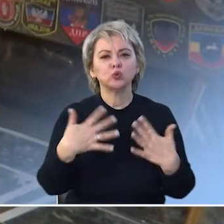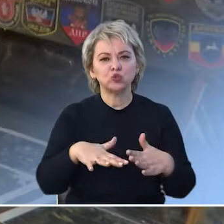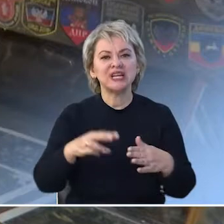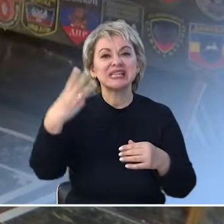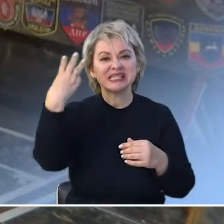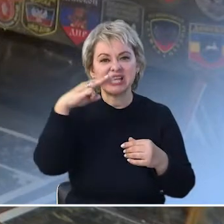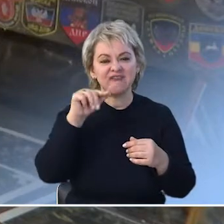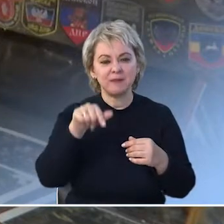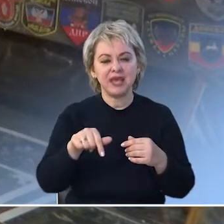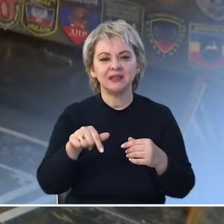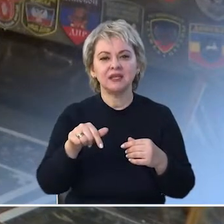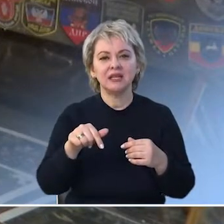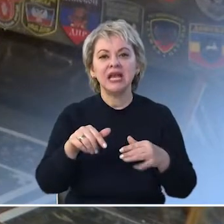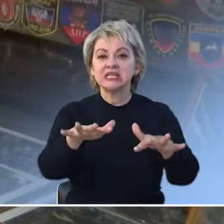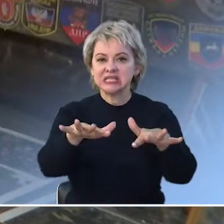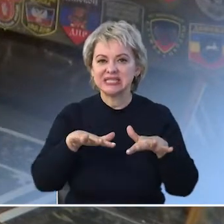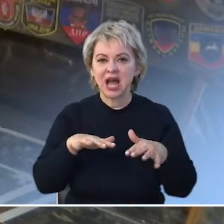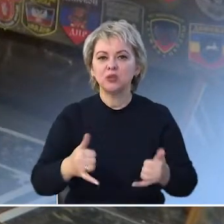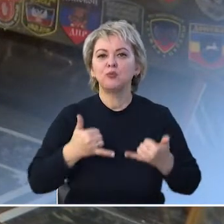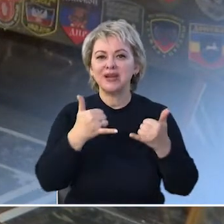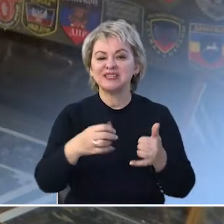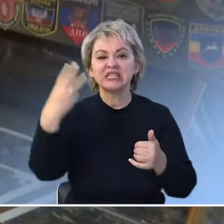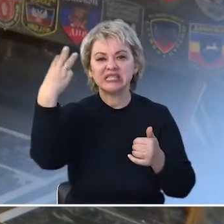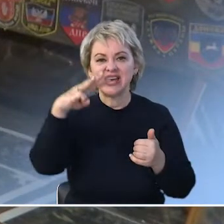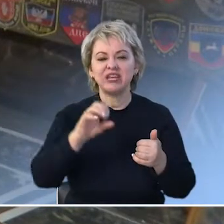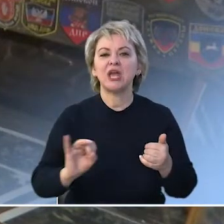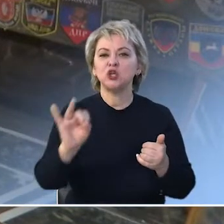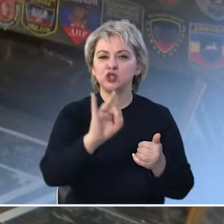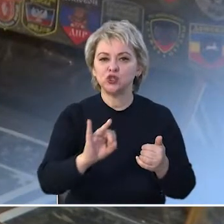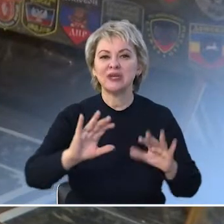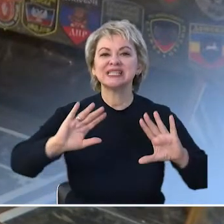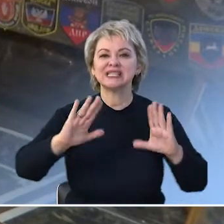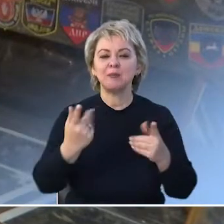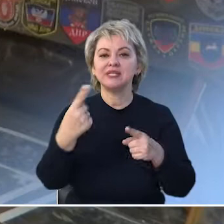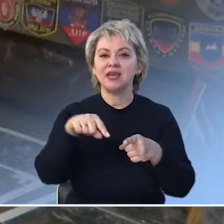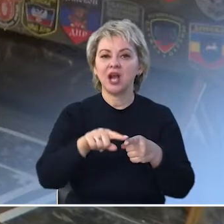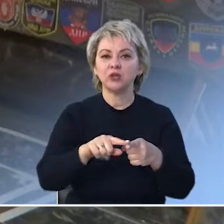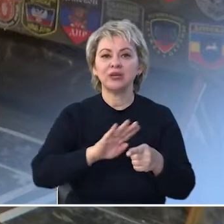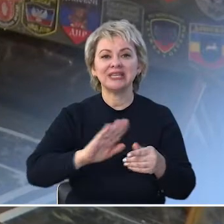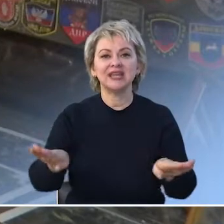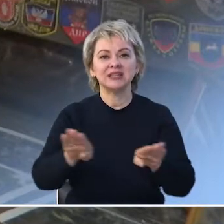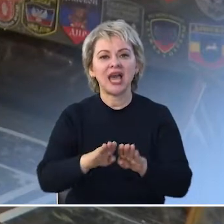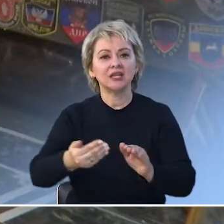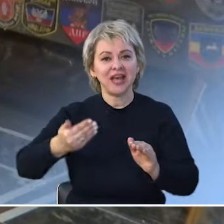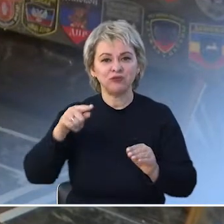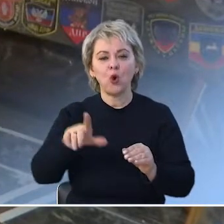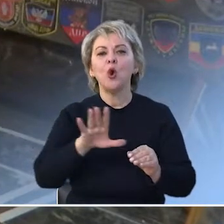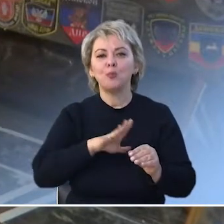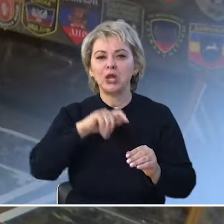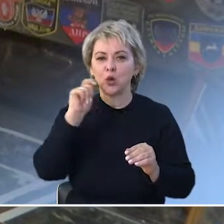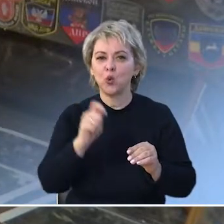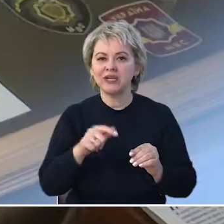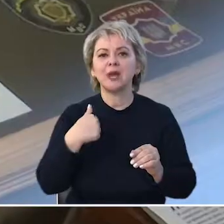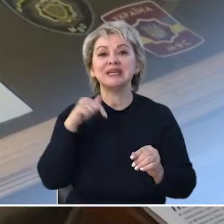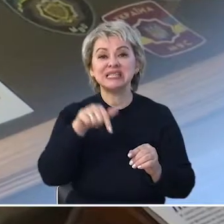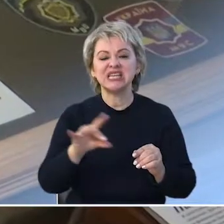уже современный зал, посвященный современной истории, событиям, которые не так давно развивались на